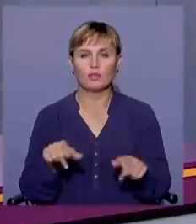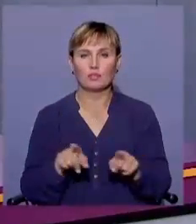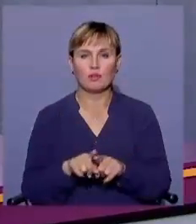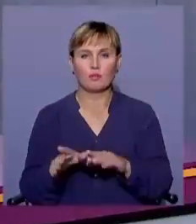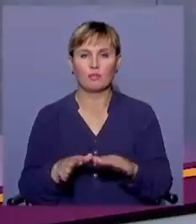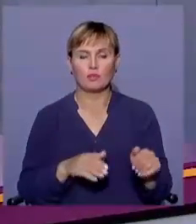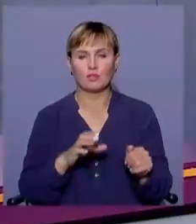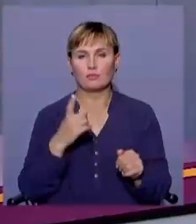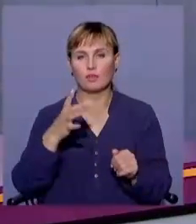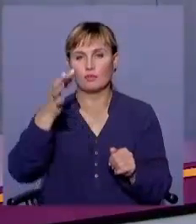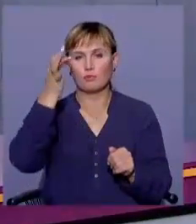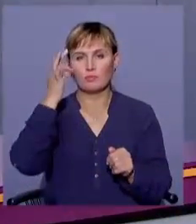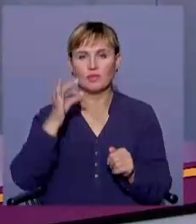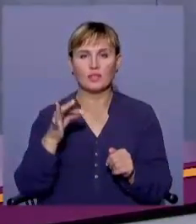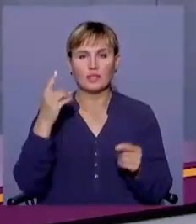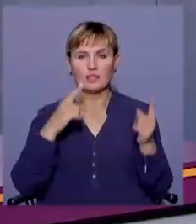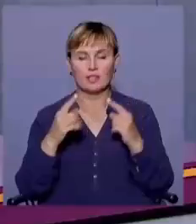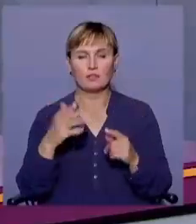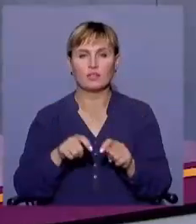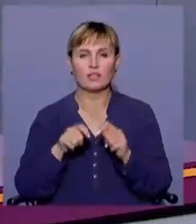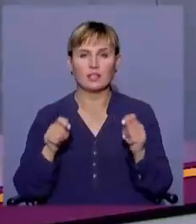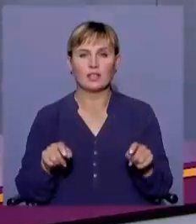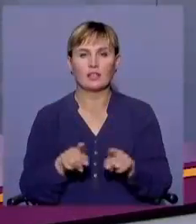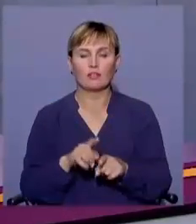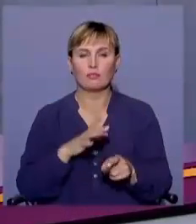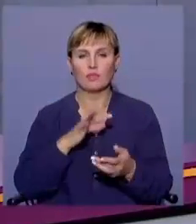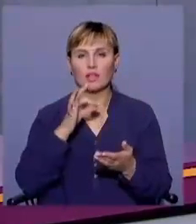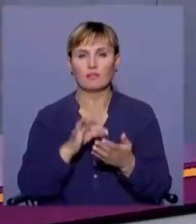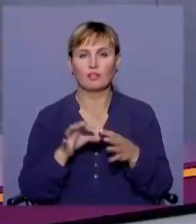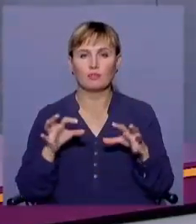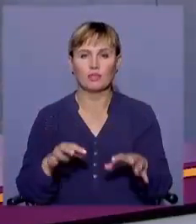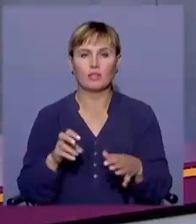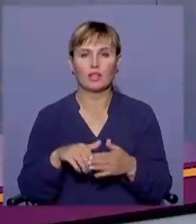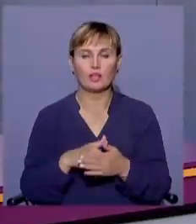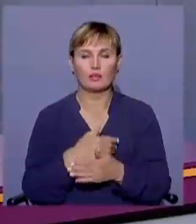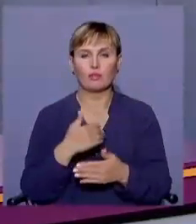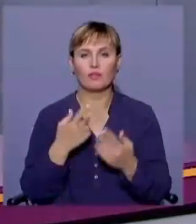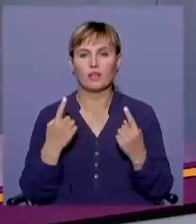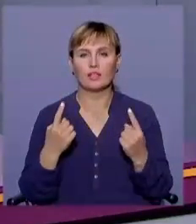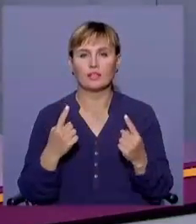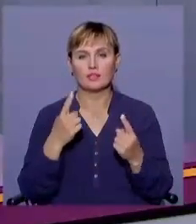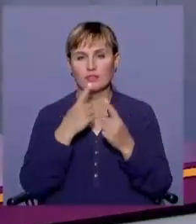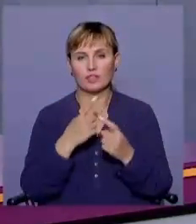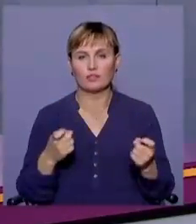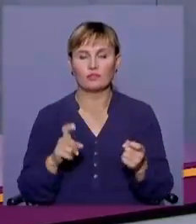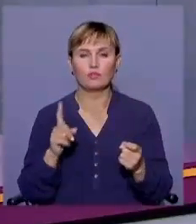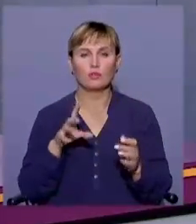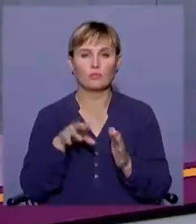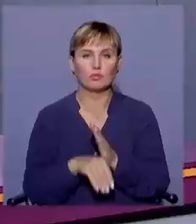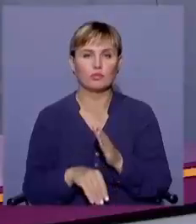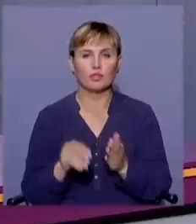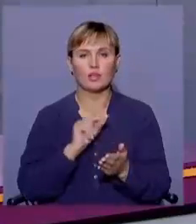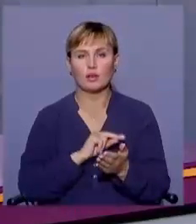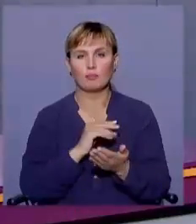с первого упоминания идеи его создания. Таков был ответ президента на новые глобальные вызовы. В чем же заключается